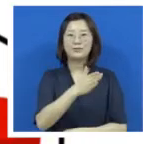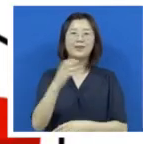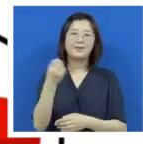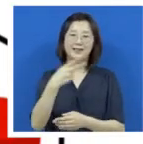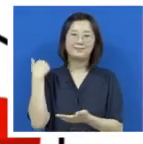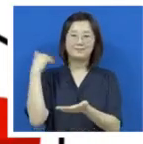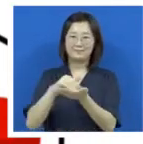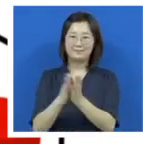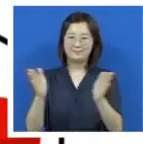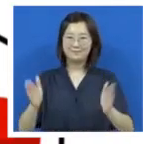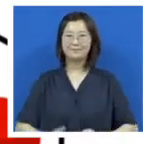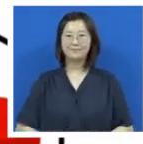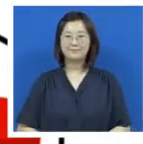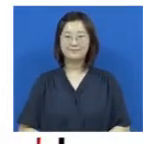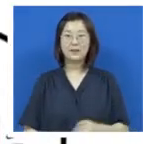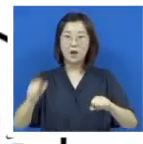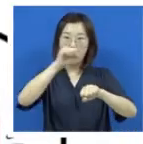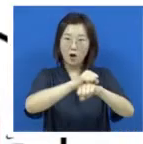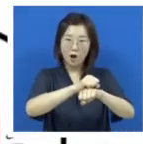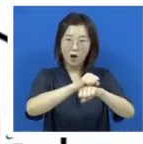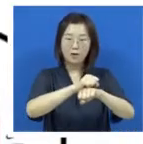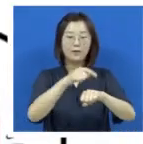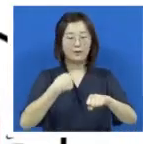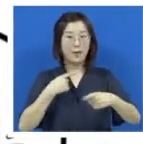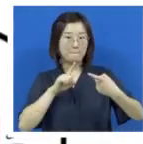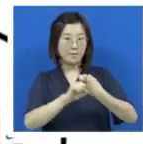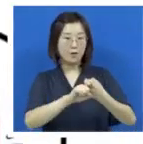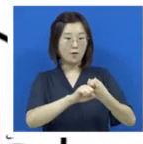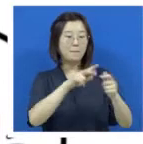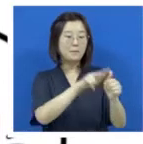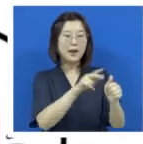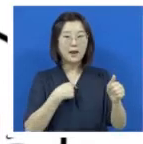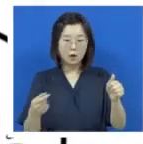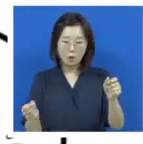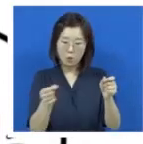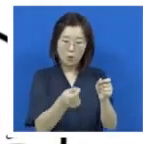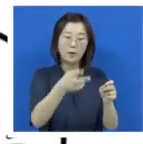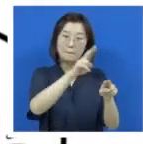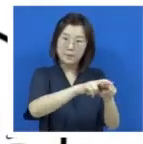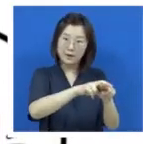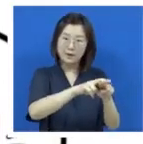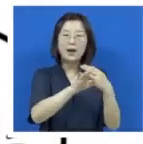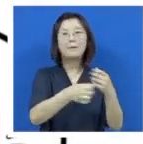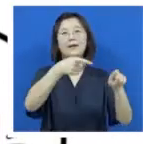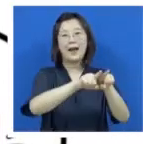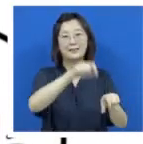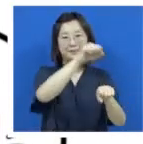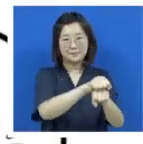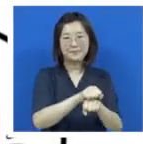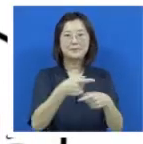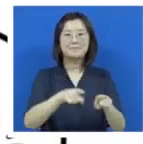출발해야 합니다 없기 자기 턴 나리는 곳에 바로 또 오게되면 꺽어서 함께